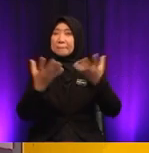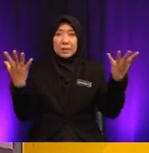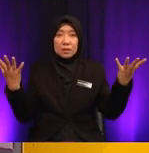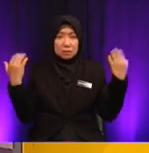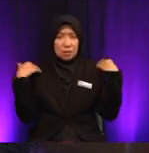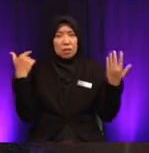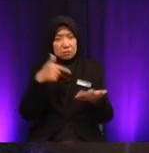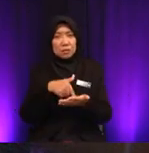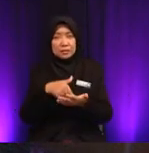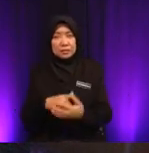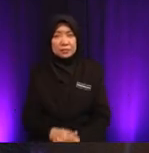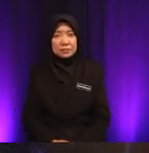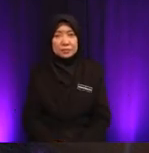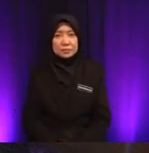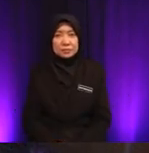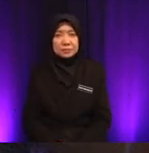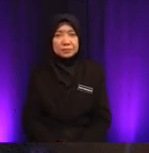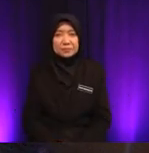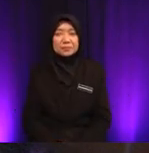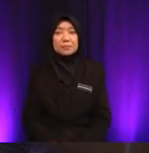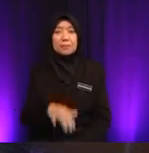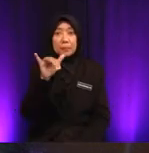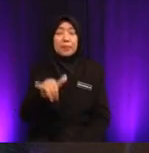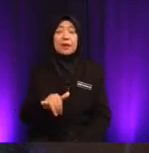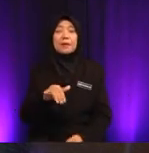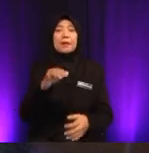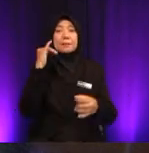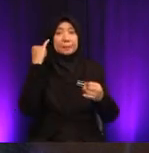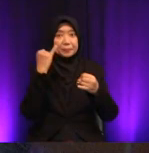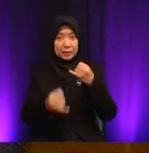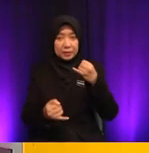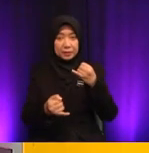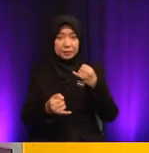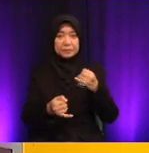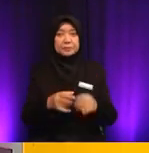semacam yang terakhir Oke yang terakhir adalah